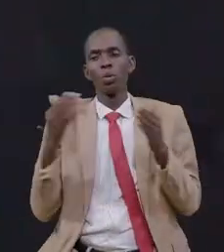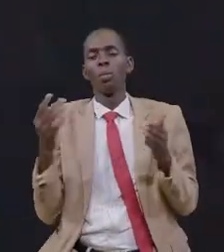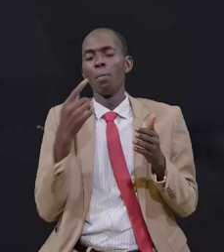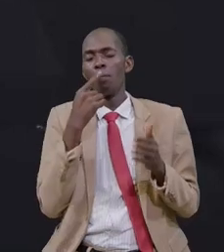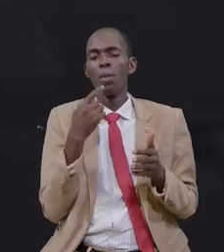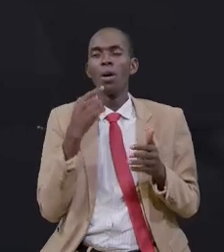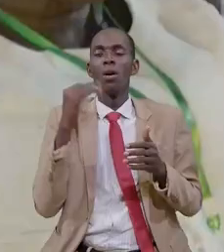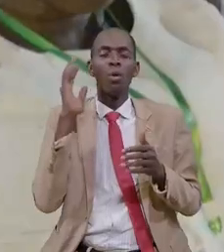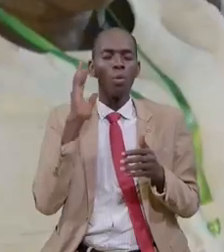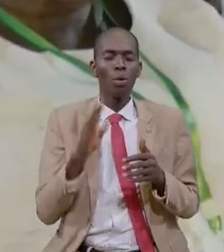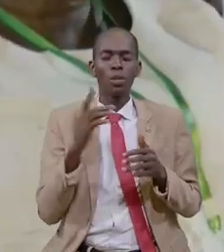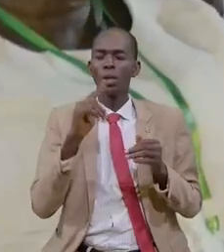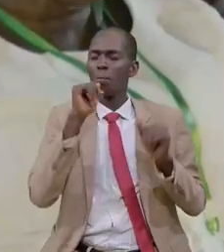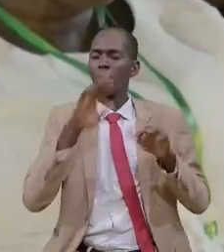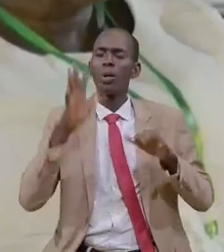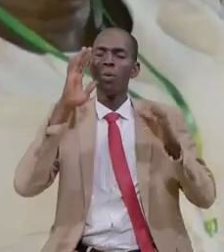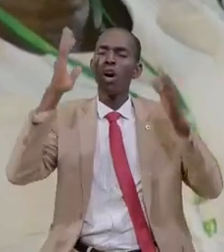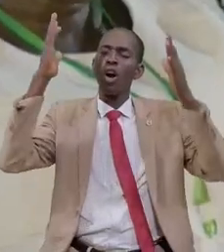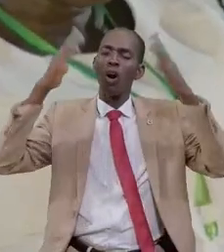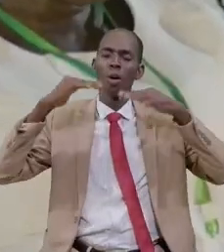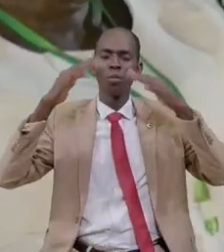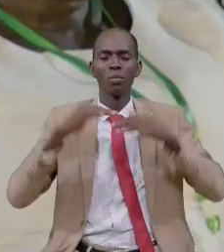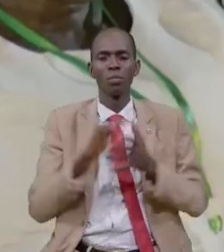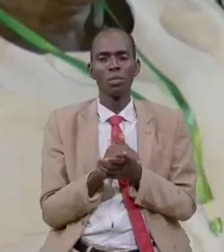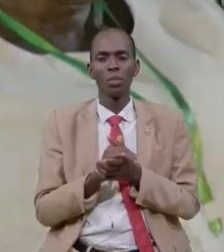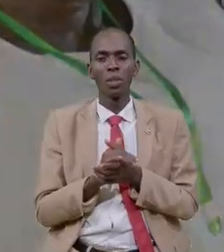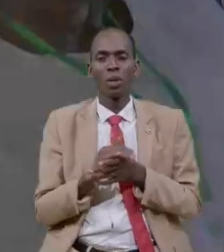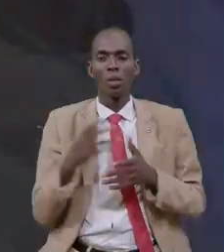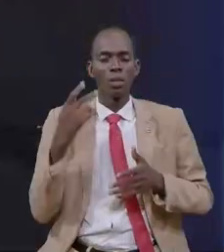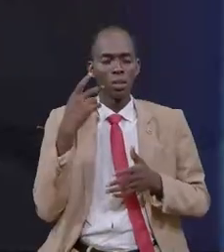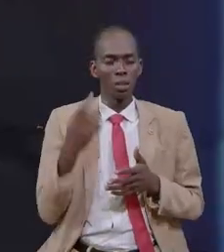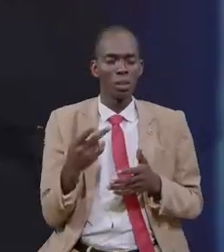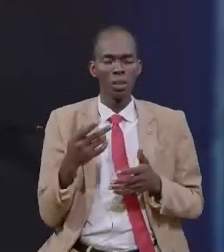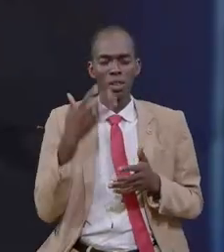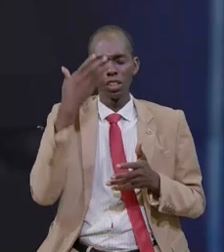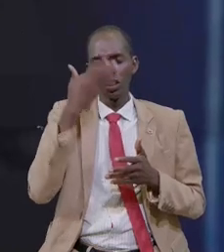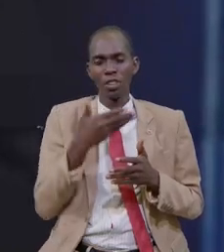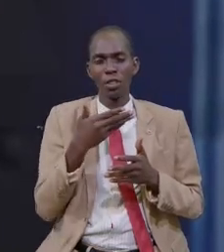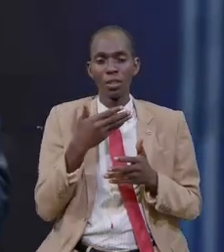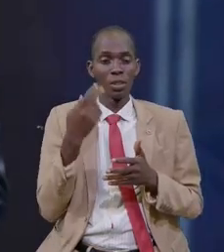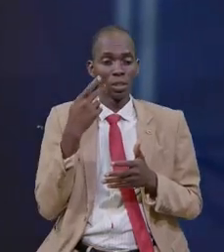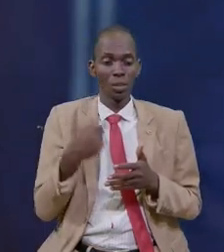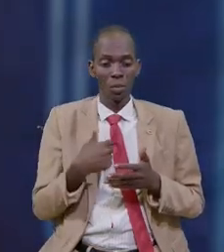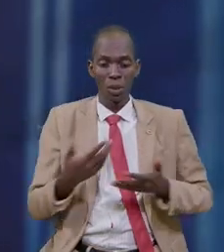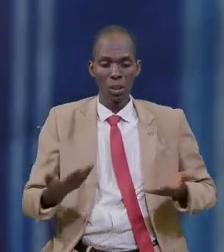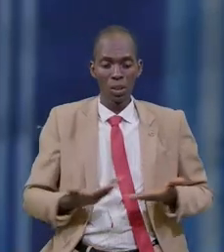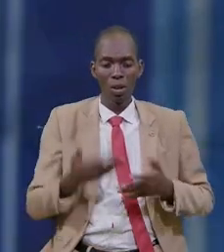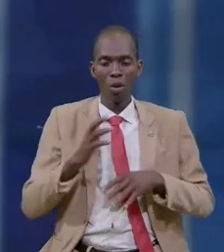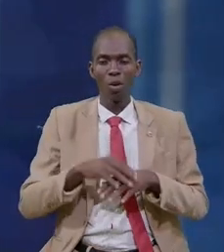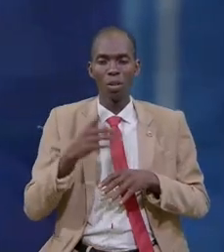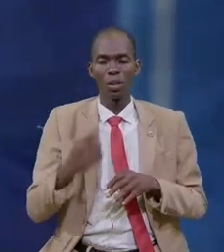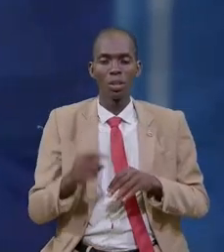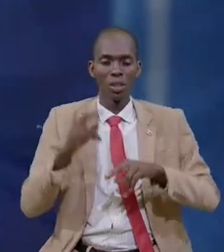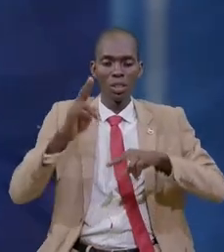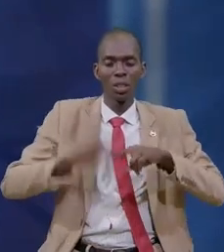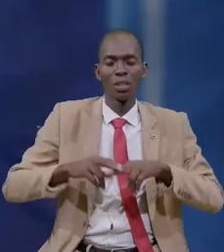la bénédiction va descendre sur vous. Ici devant moi, une fois que vous déclarez, Seigneur, regarde-moi ici, dans le